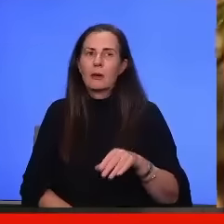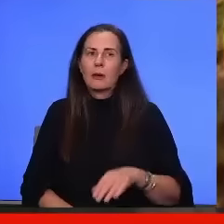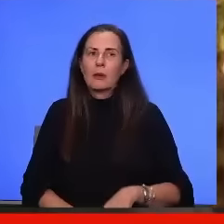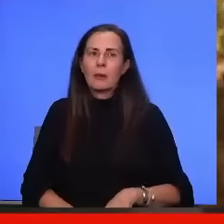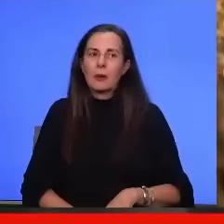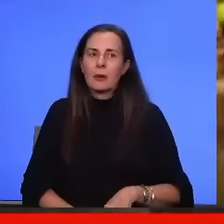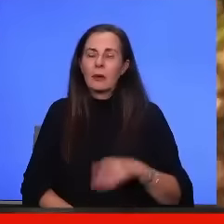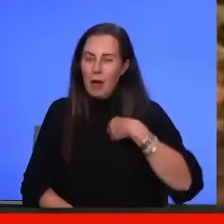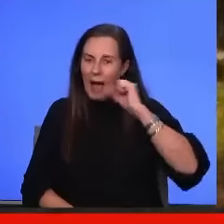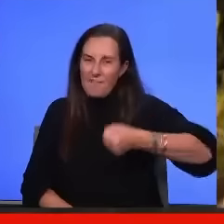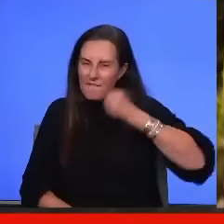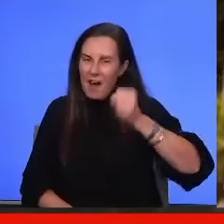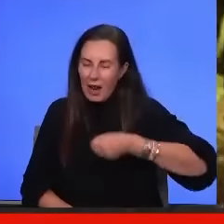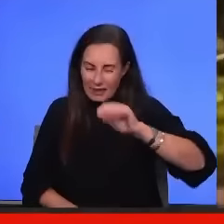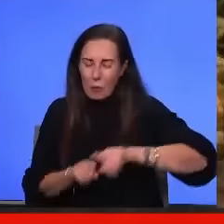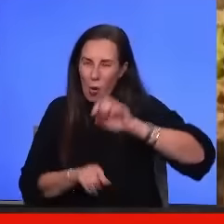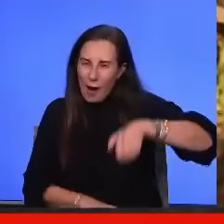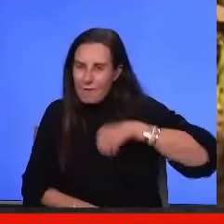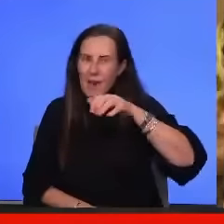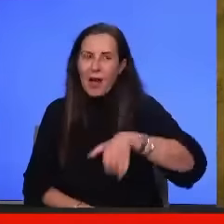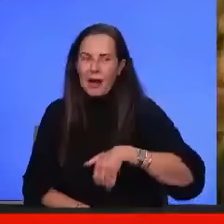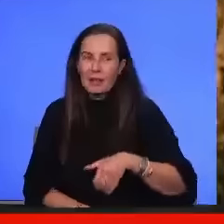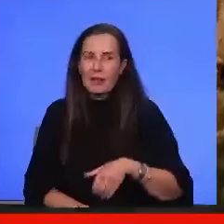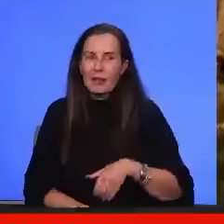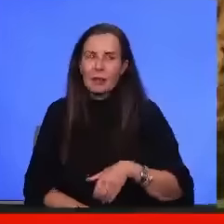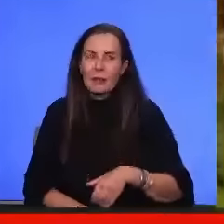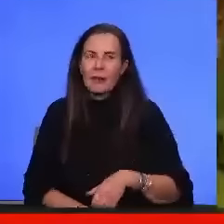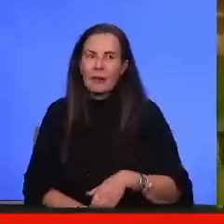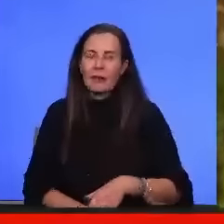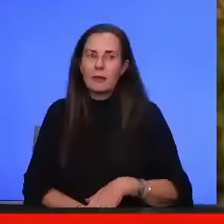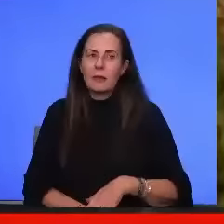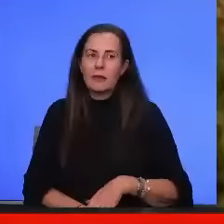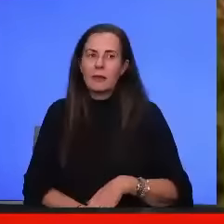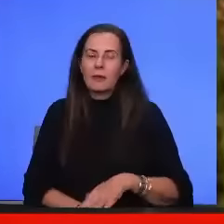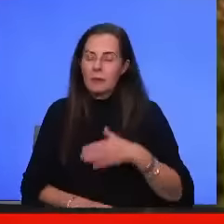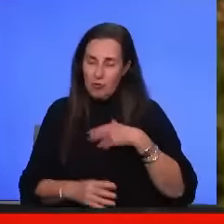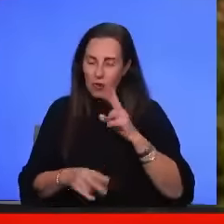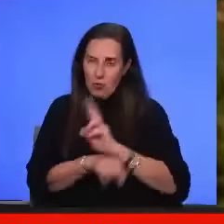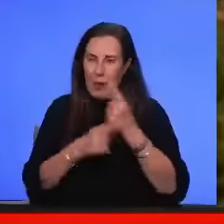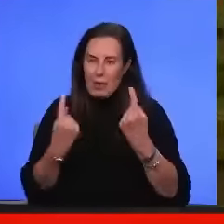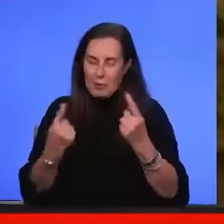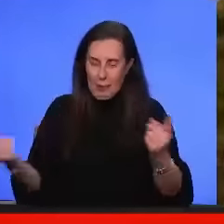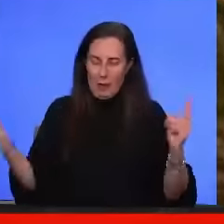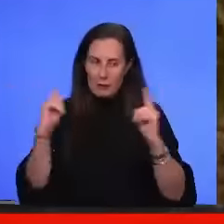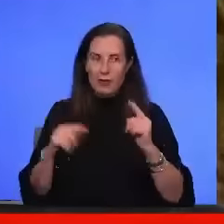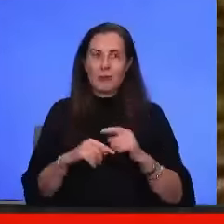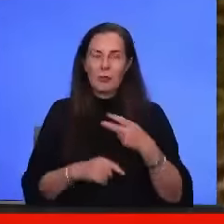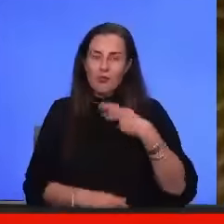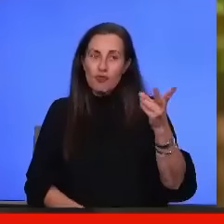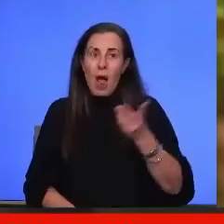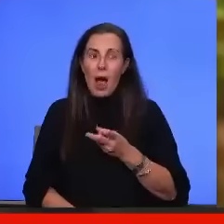עברתי מלא אנו, דפקתי ככה, שיהיה לי מסביב, שאם נופלים פה כדורים, הנערף, לא יתפוצץ עליי, אוקיי? אני שכבתי כאן,